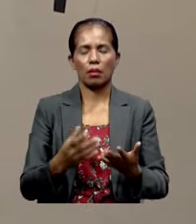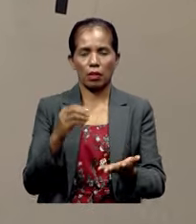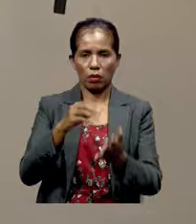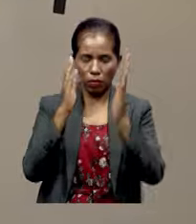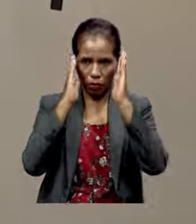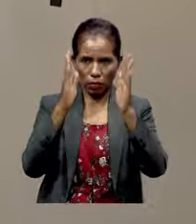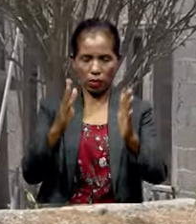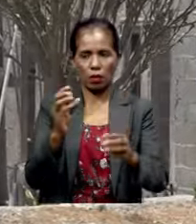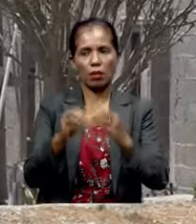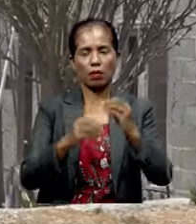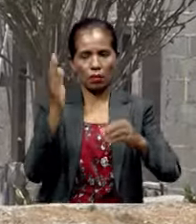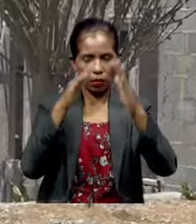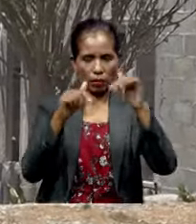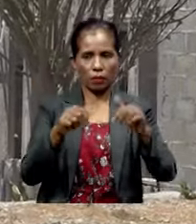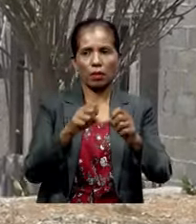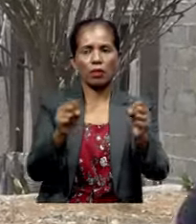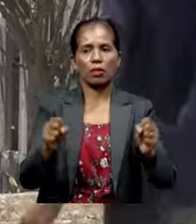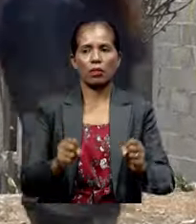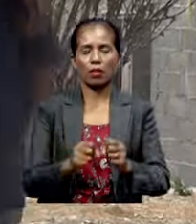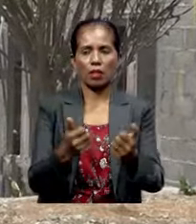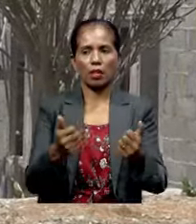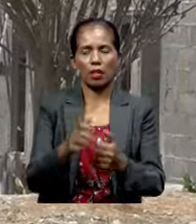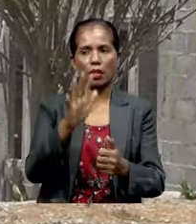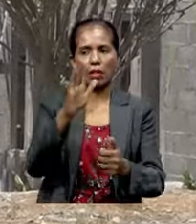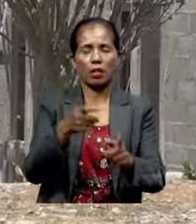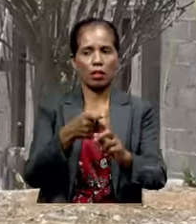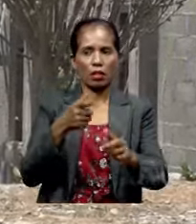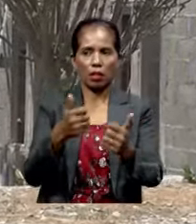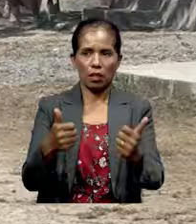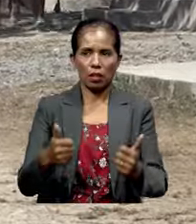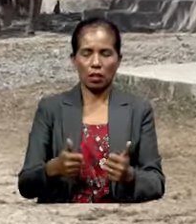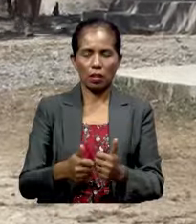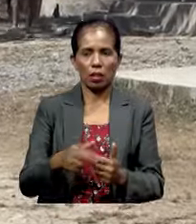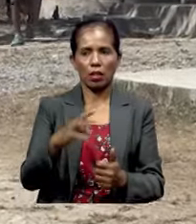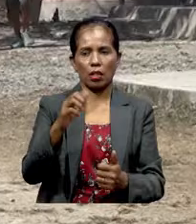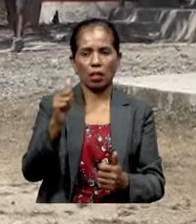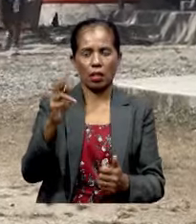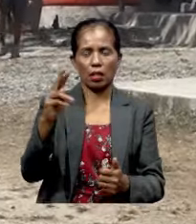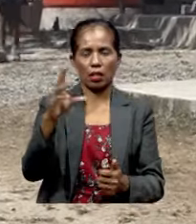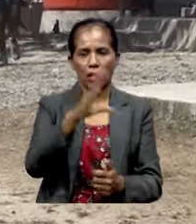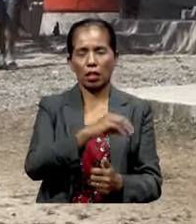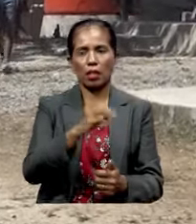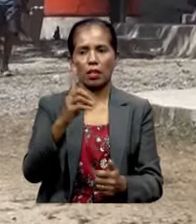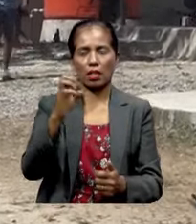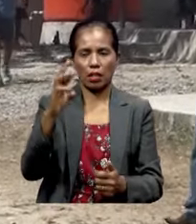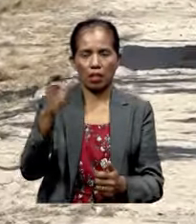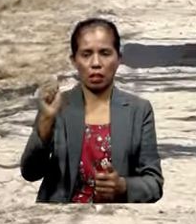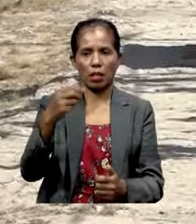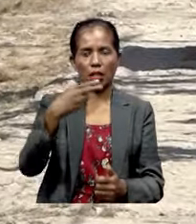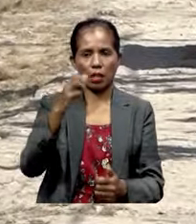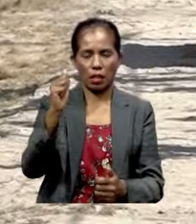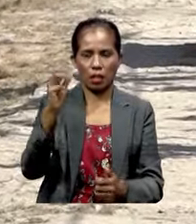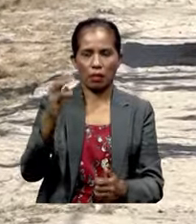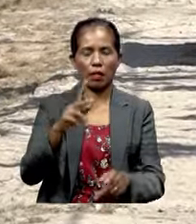napatin ba problema dena. Suku Nahareka ia aldea lima kompostu husi aldea Raila, Samarogo, Darehabu, Habu,